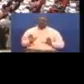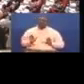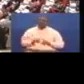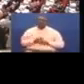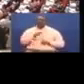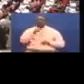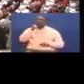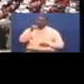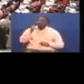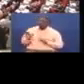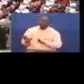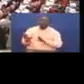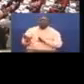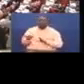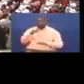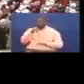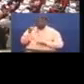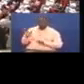Inatosha.